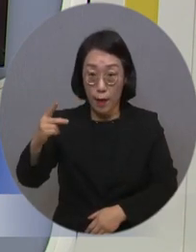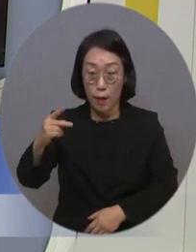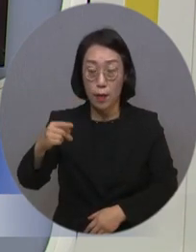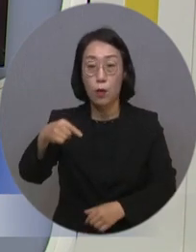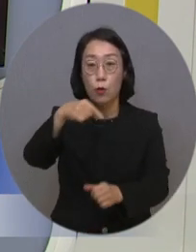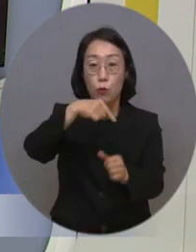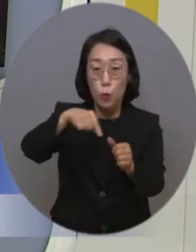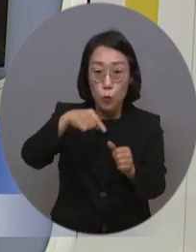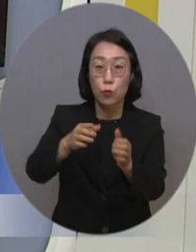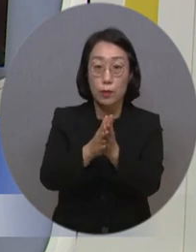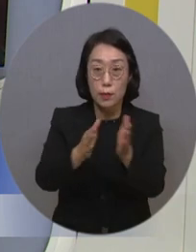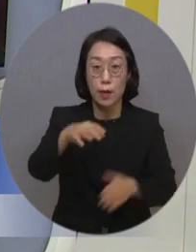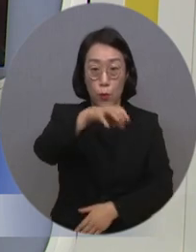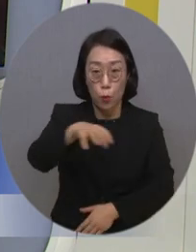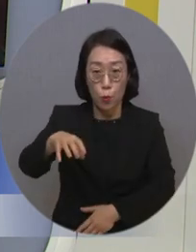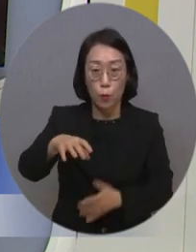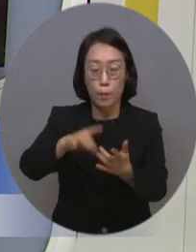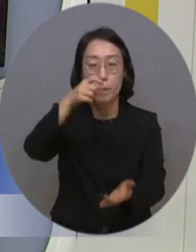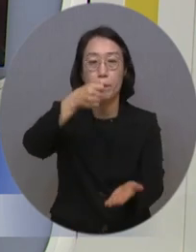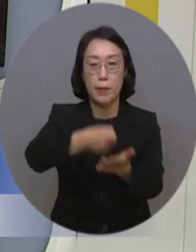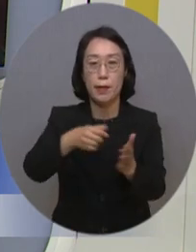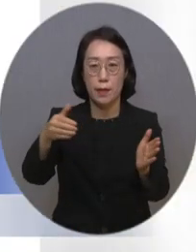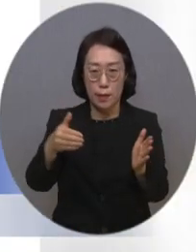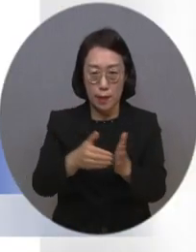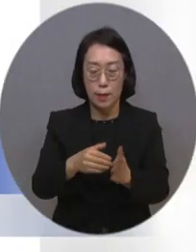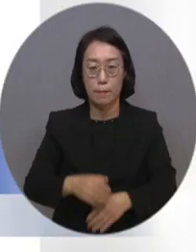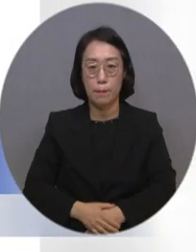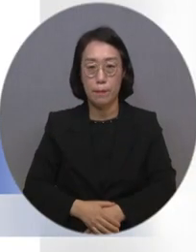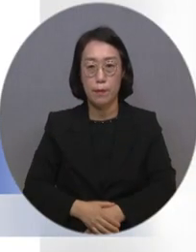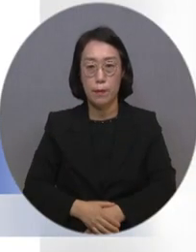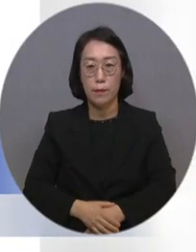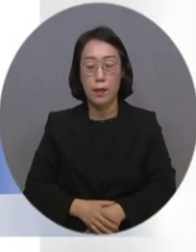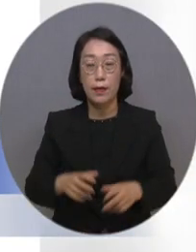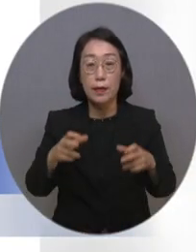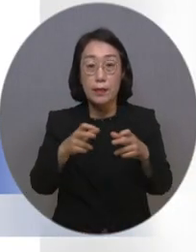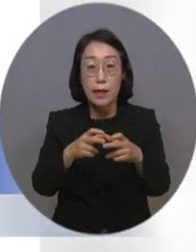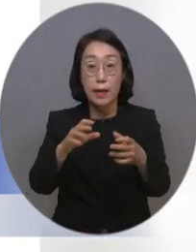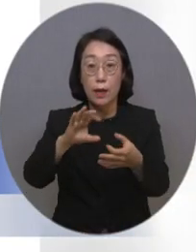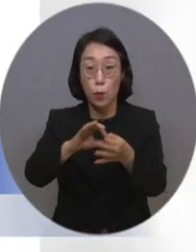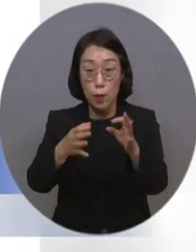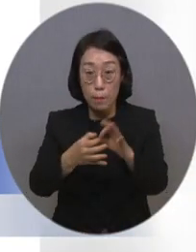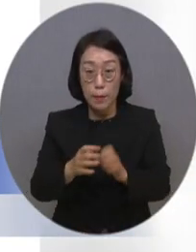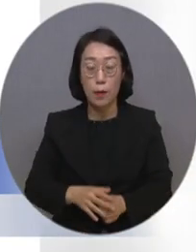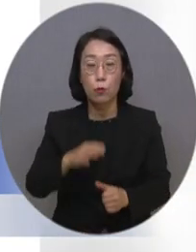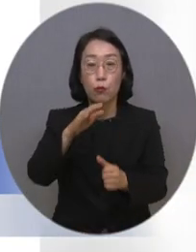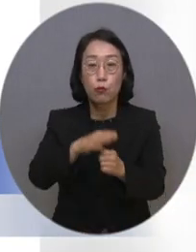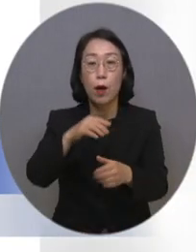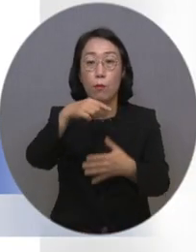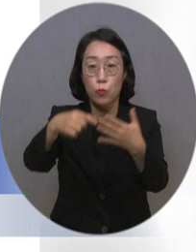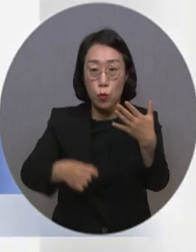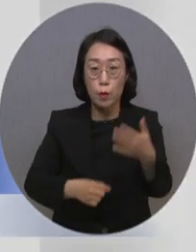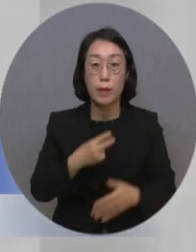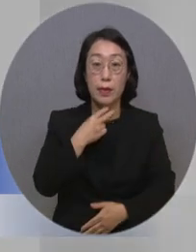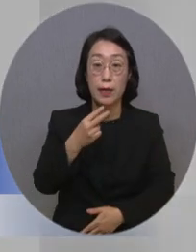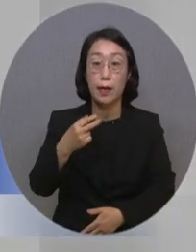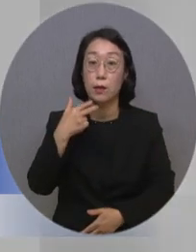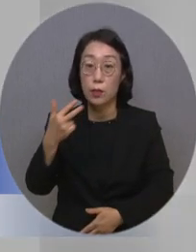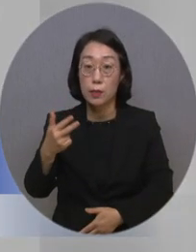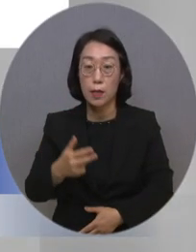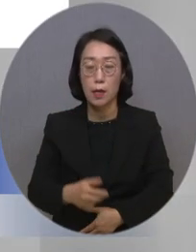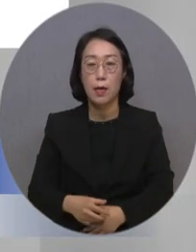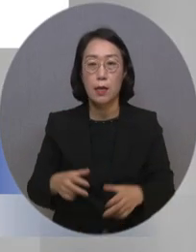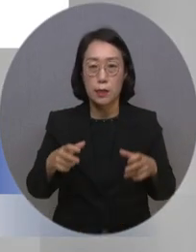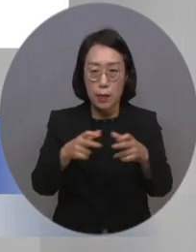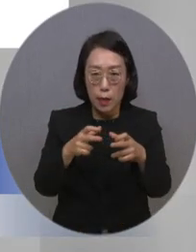운영기관 7개소를 선정했다고 밝혔습니다. 스페셜올림픽 유아체육 프로그램은 2에서 7세 지적자폐성